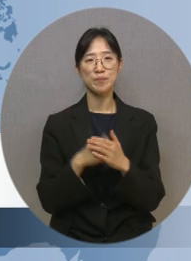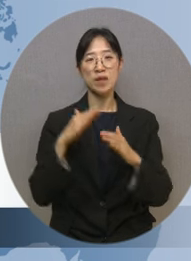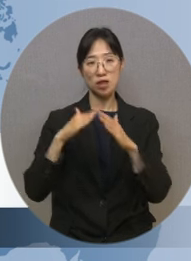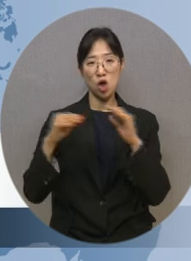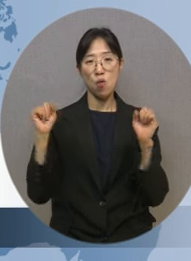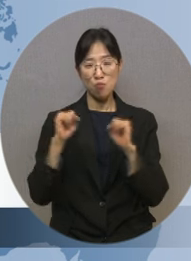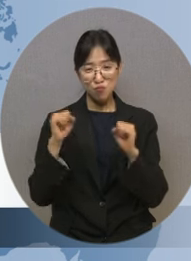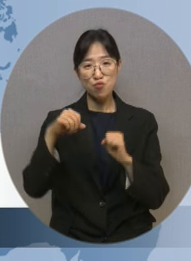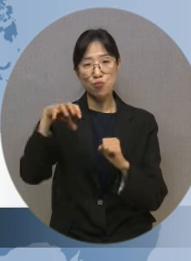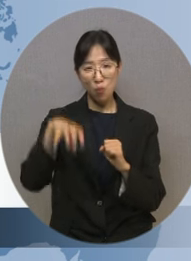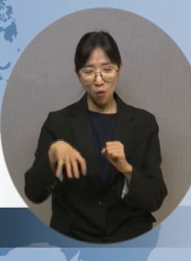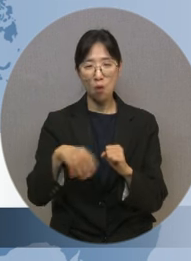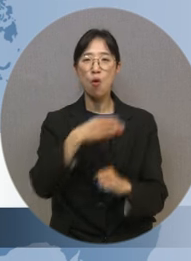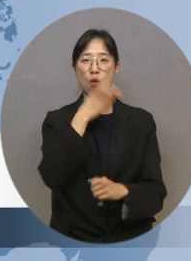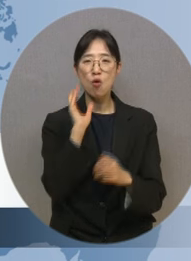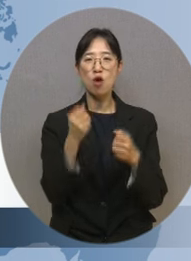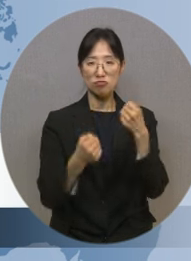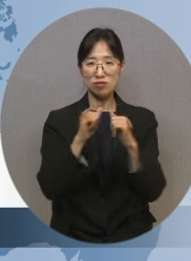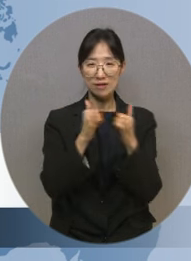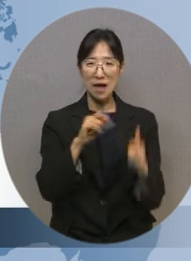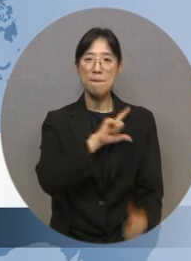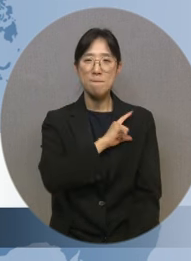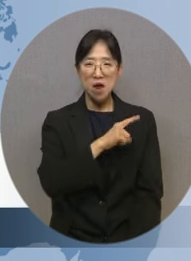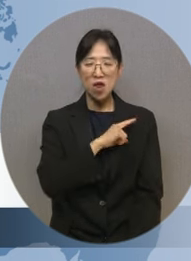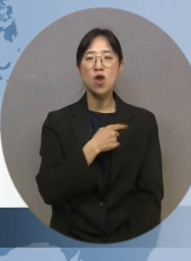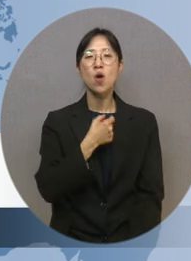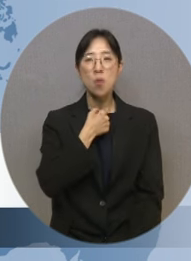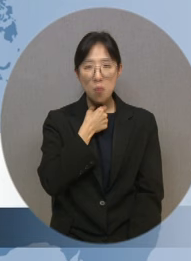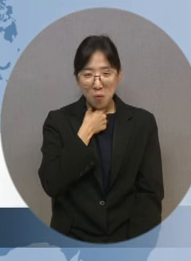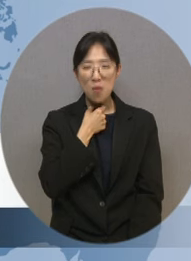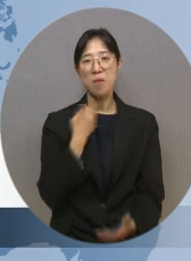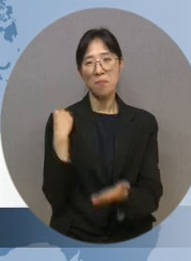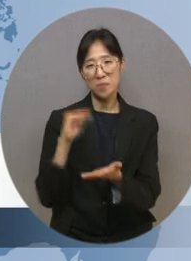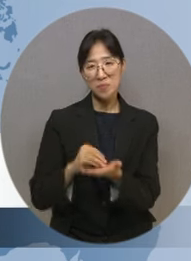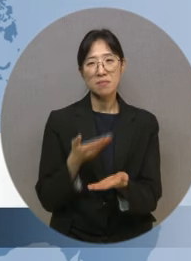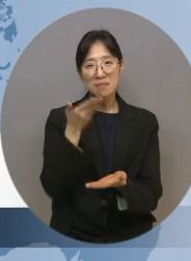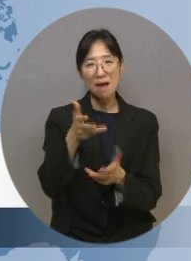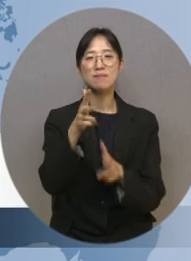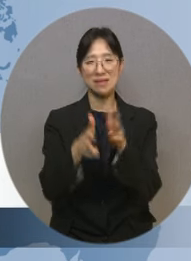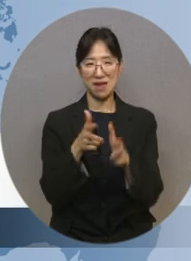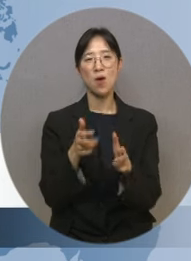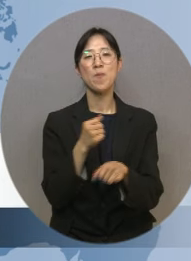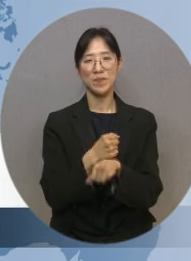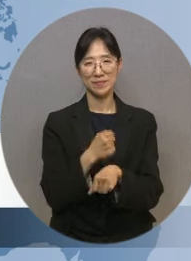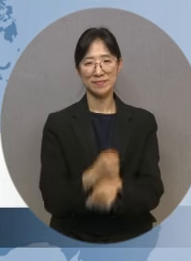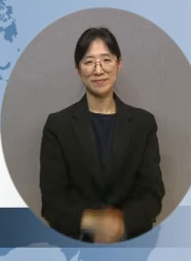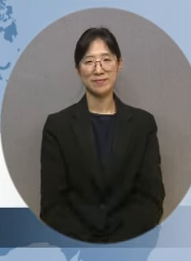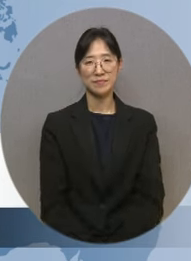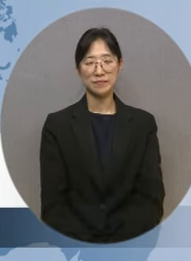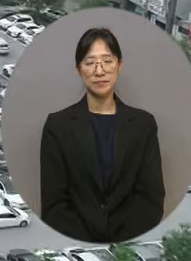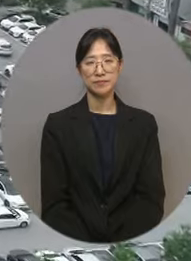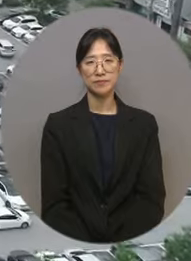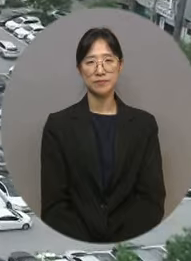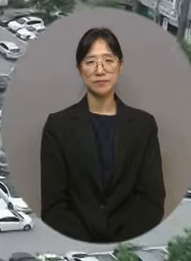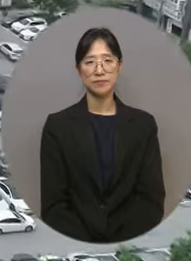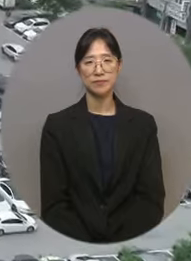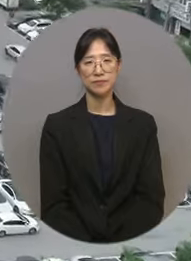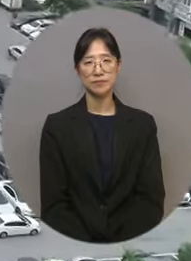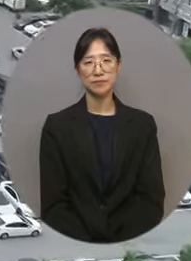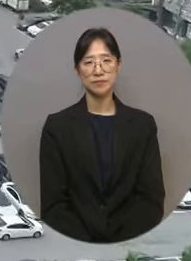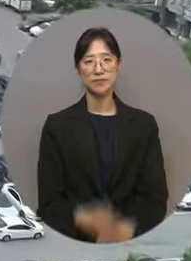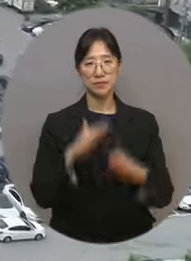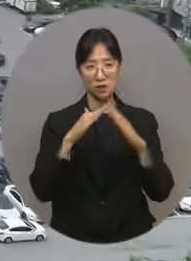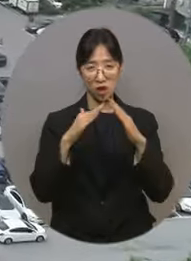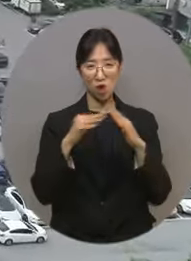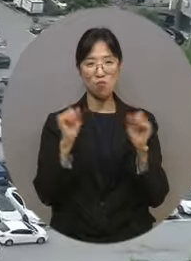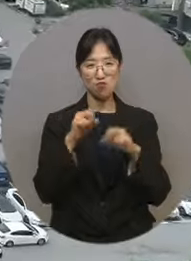자치도는 고령 운전자 운전면허 자진 반납 사업을 진행하고 있습니다 김영재 기자입니다 전북